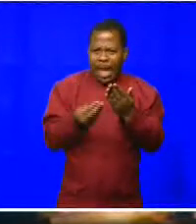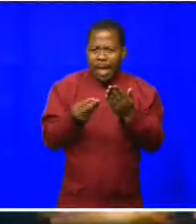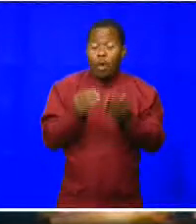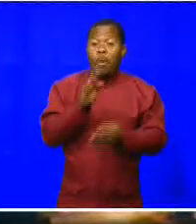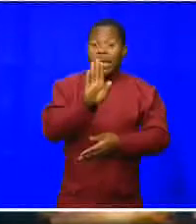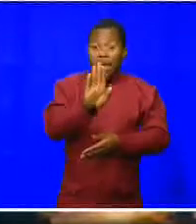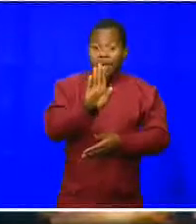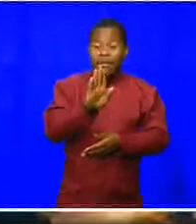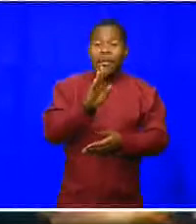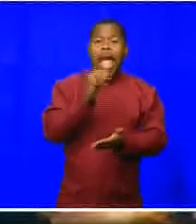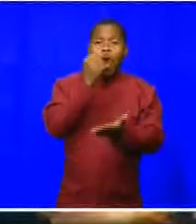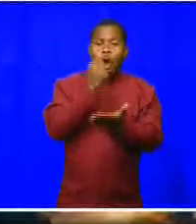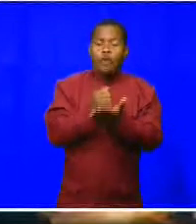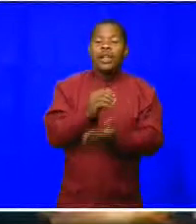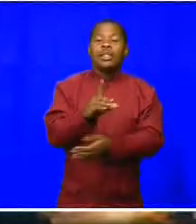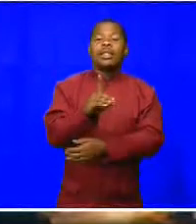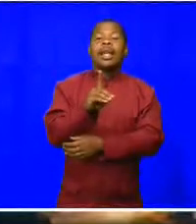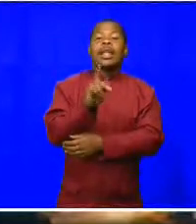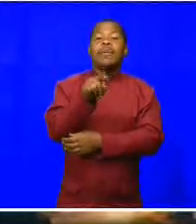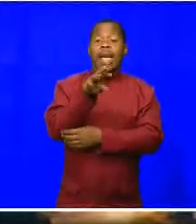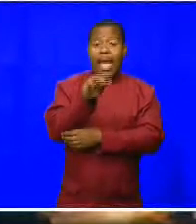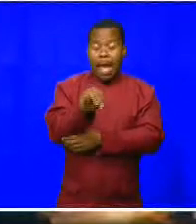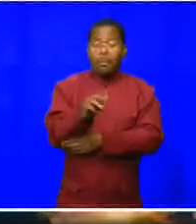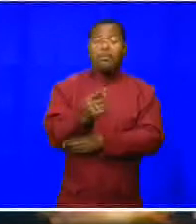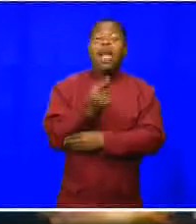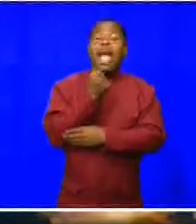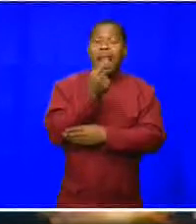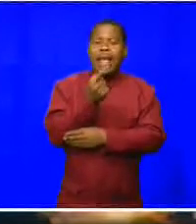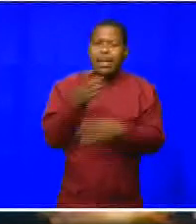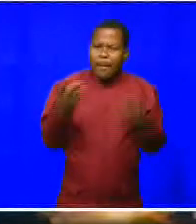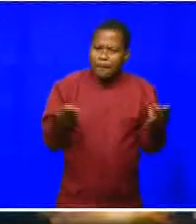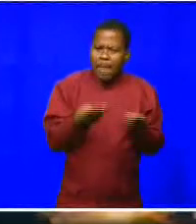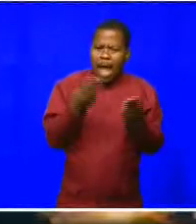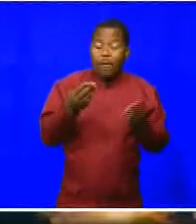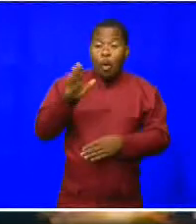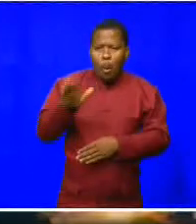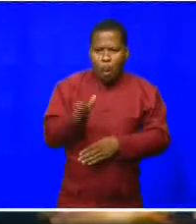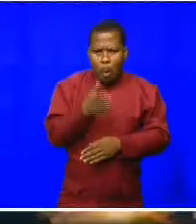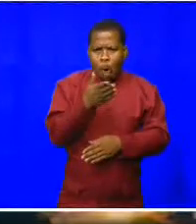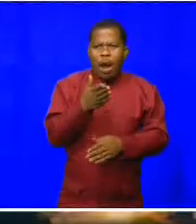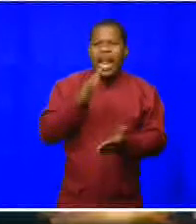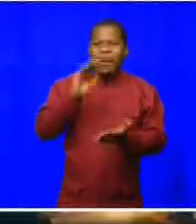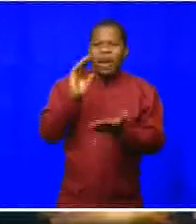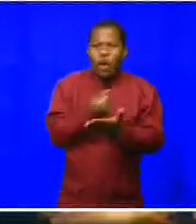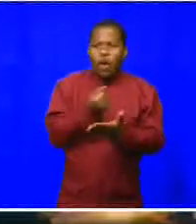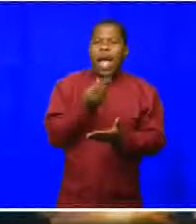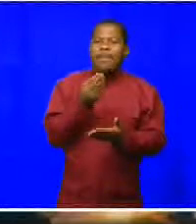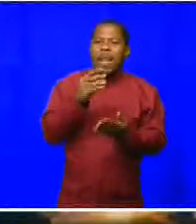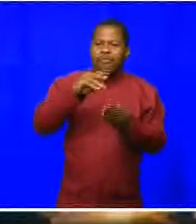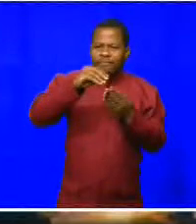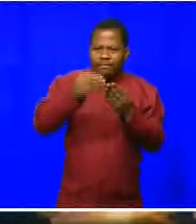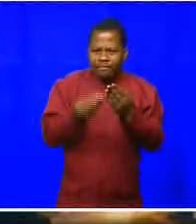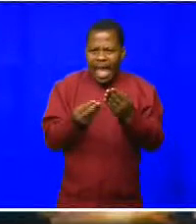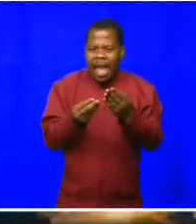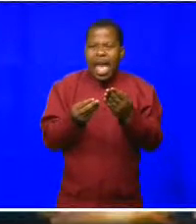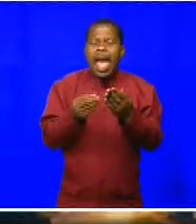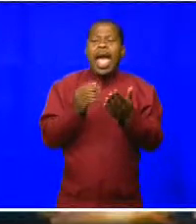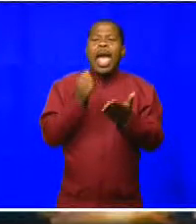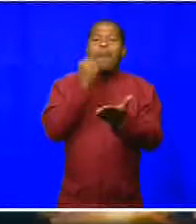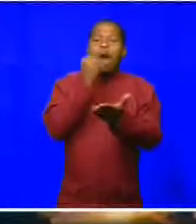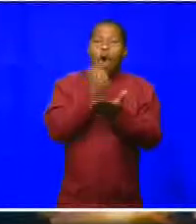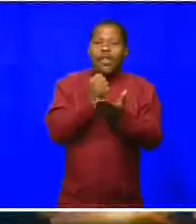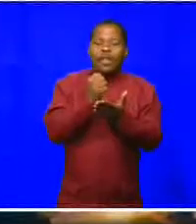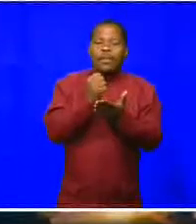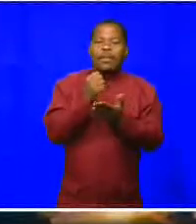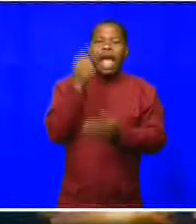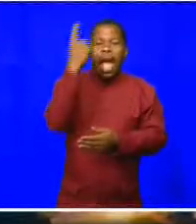landunankulu licela bonke labo labathola imasheke esondlo emahhovisini etenhlalakahle etifunzeni kuthi abalethe imininingwane letowenta